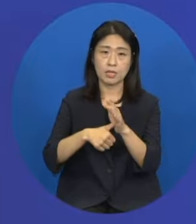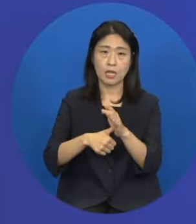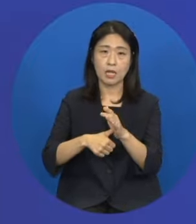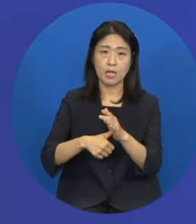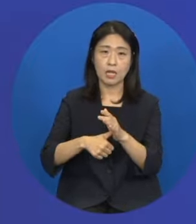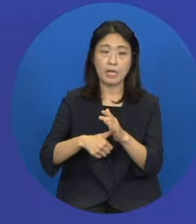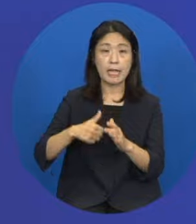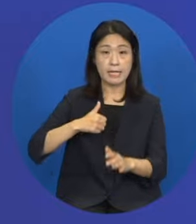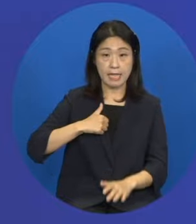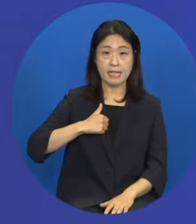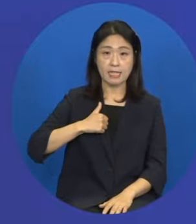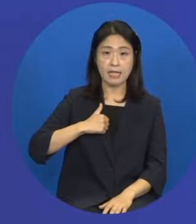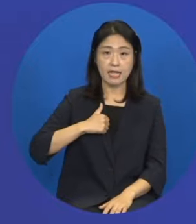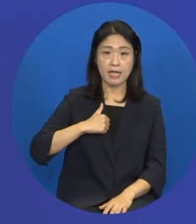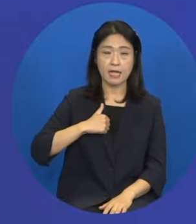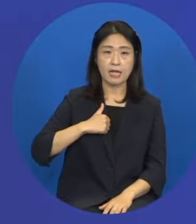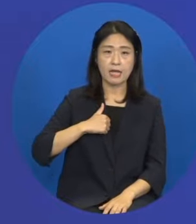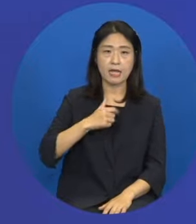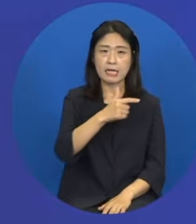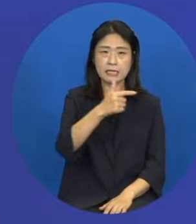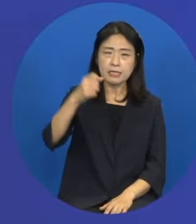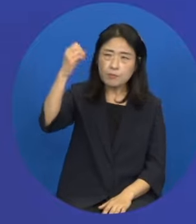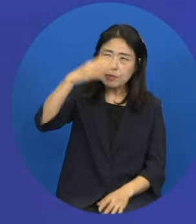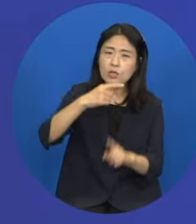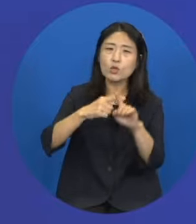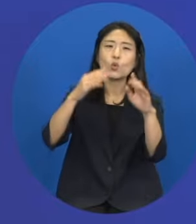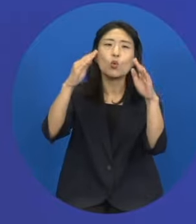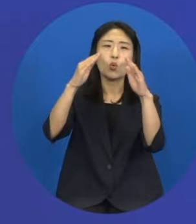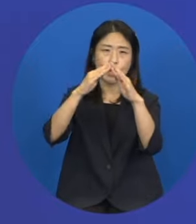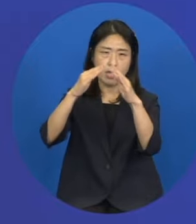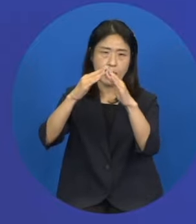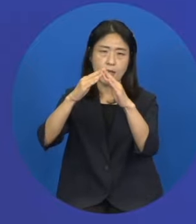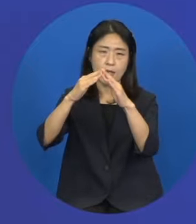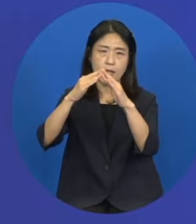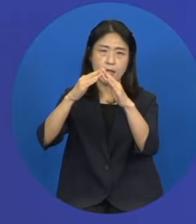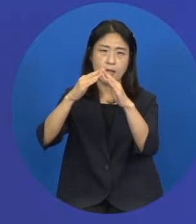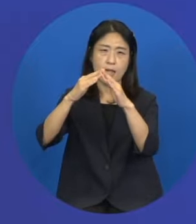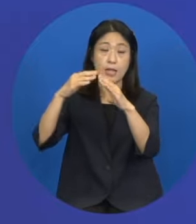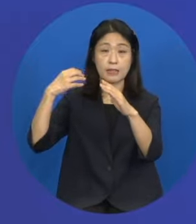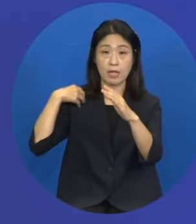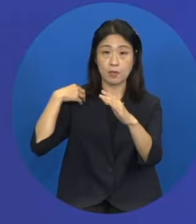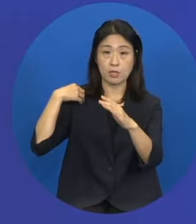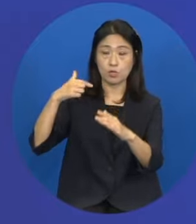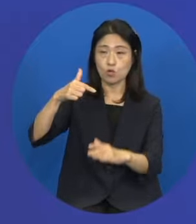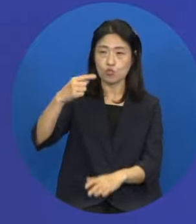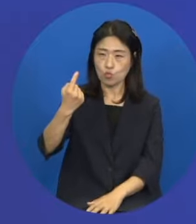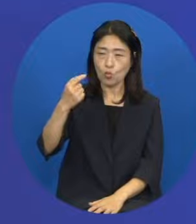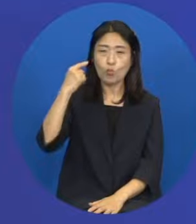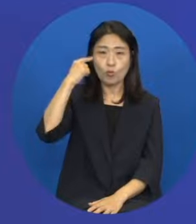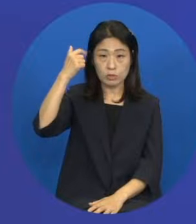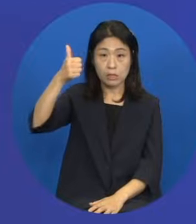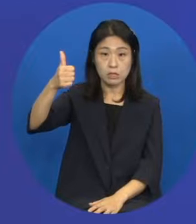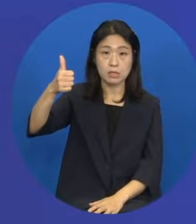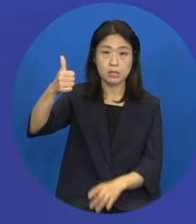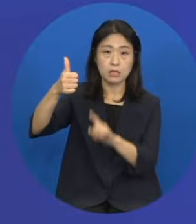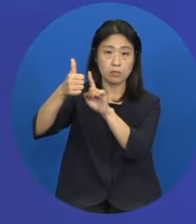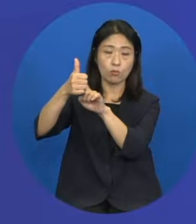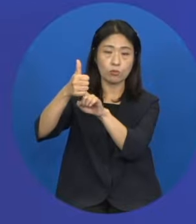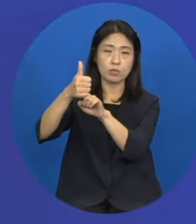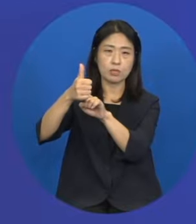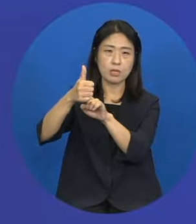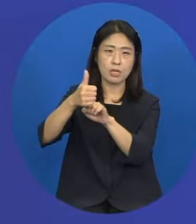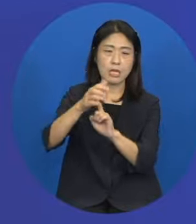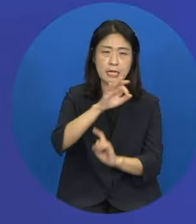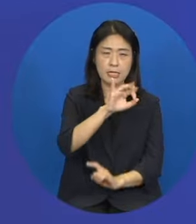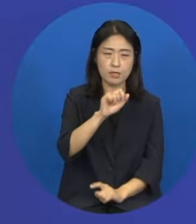노희성 목사님을 배웠습니다. 그분은 북한에 억류되었었던 임현수 목사님의 후임 목사님으로 섬기시는 분인데, 이분이